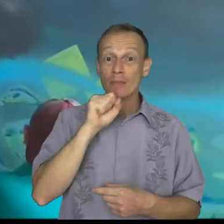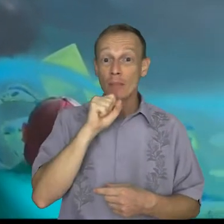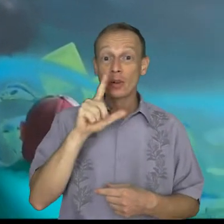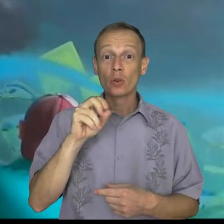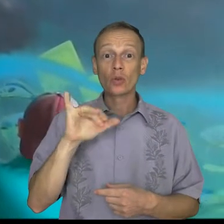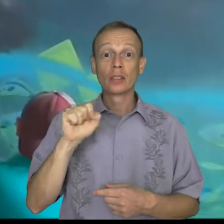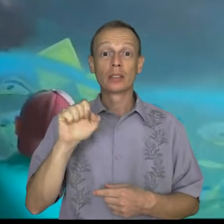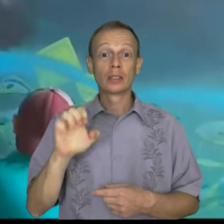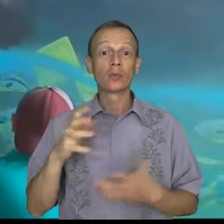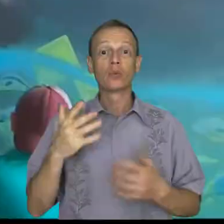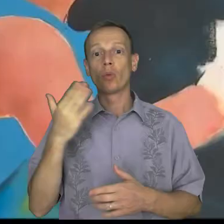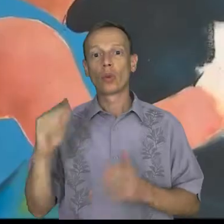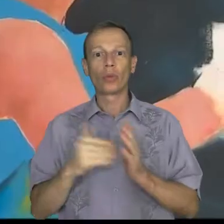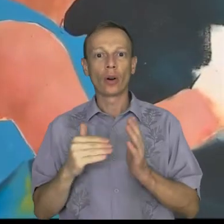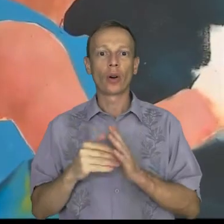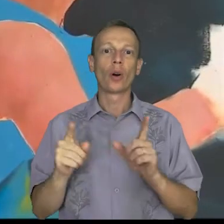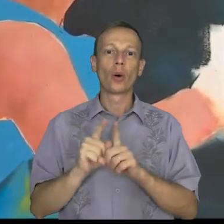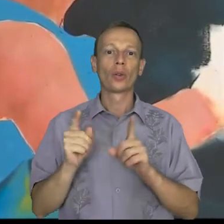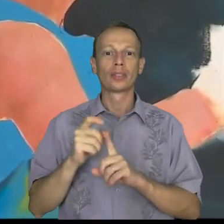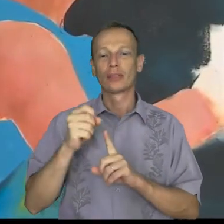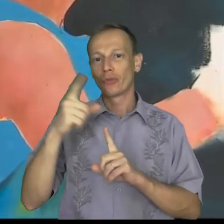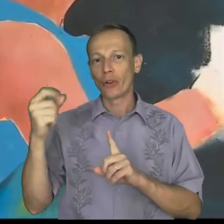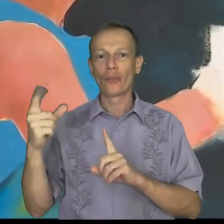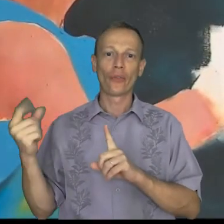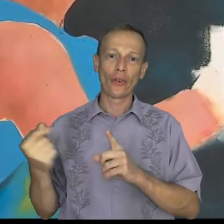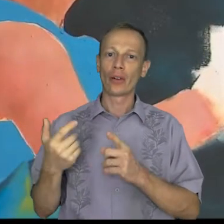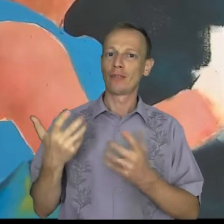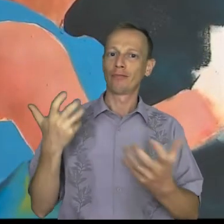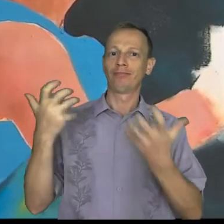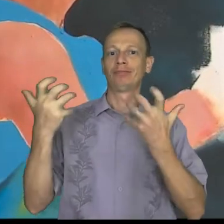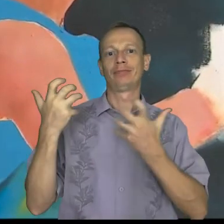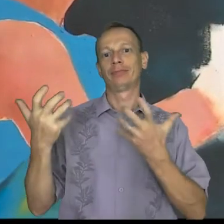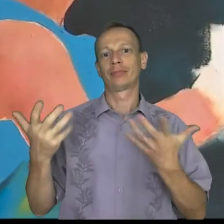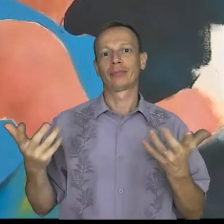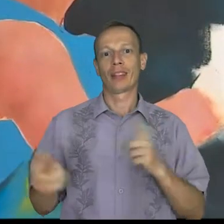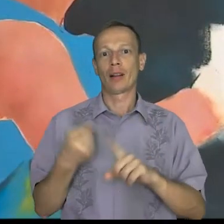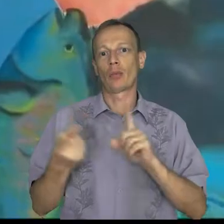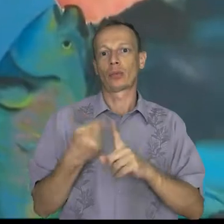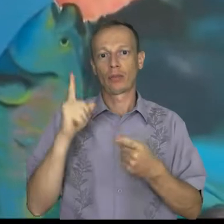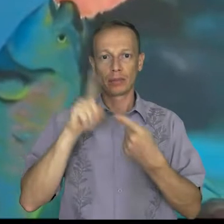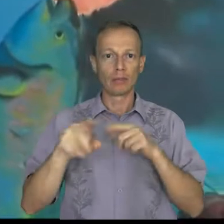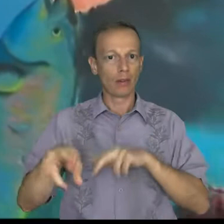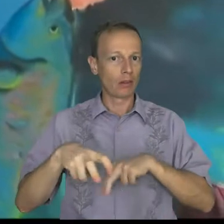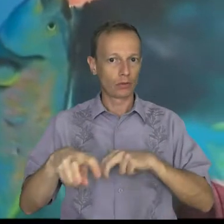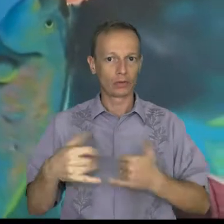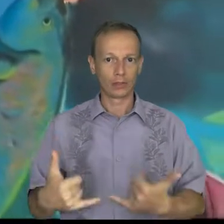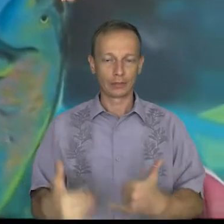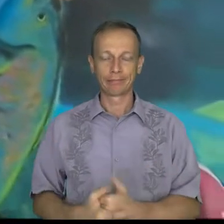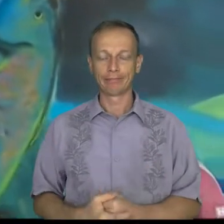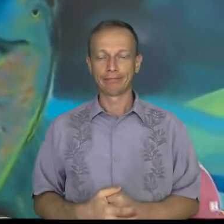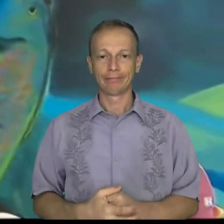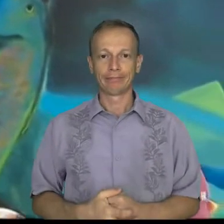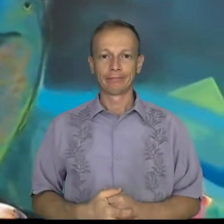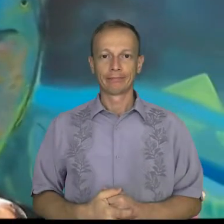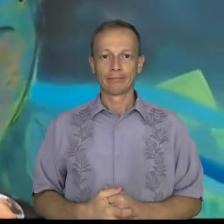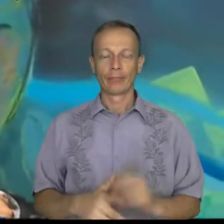avez sûrement reconnu, Mamie Louise ou encore Ahinihi, et cette végétation qui nous rappelle la